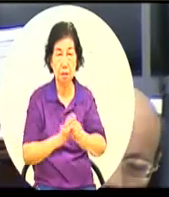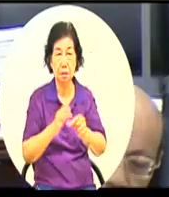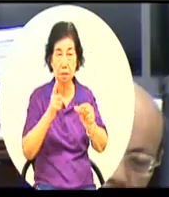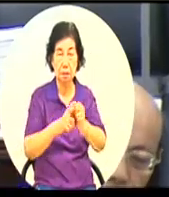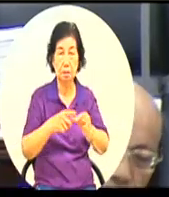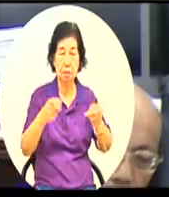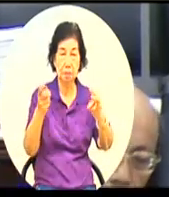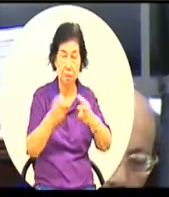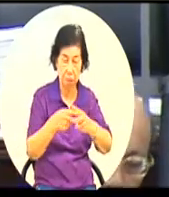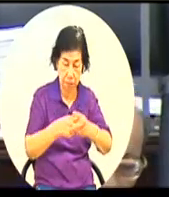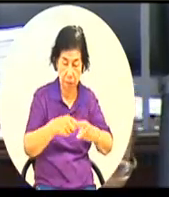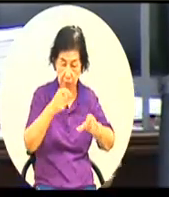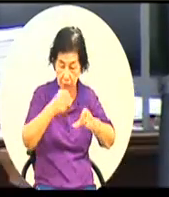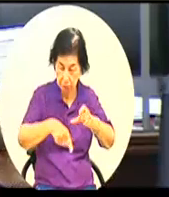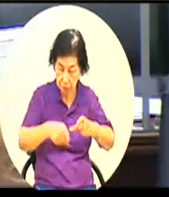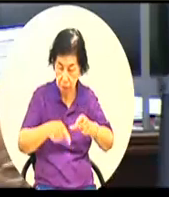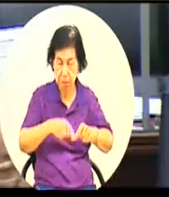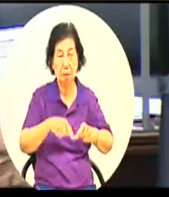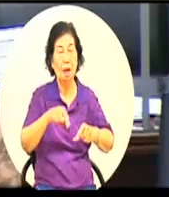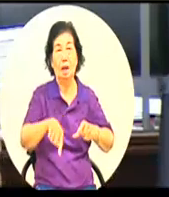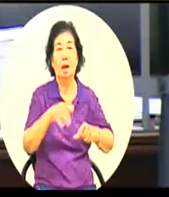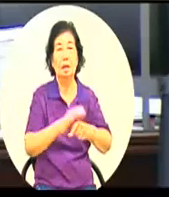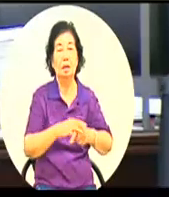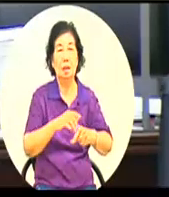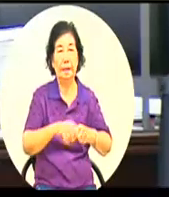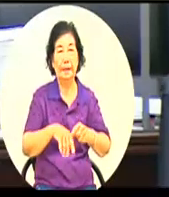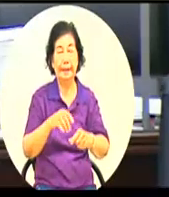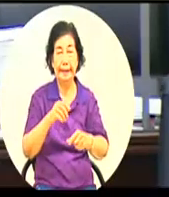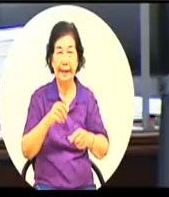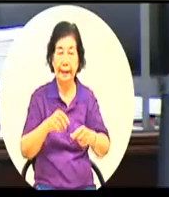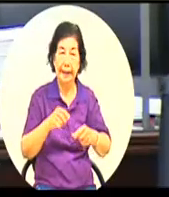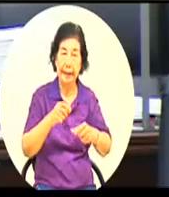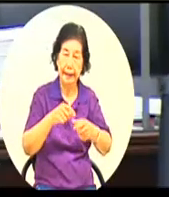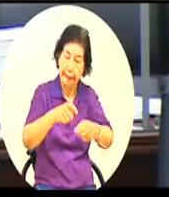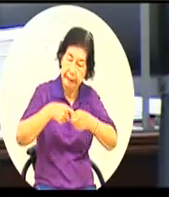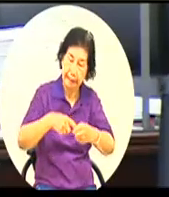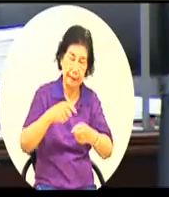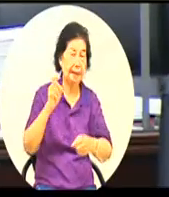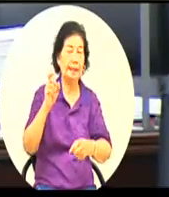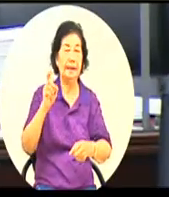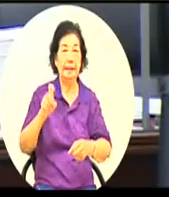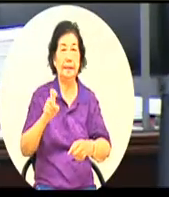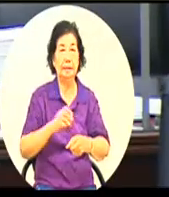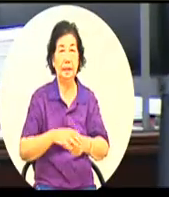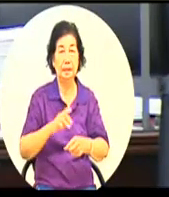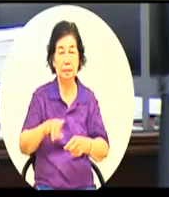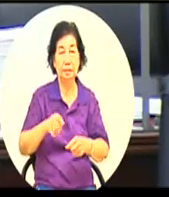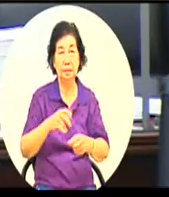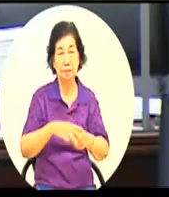我一个台南的朋友真心说。翁阿母来找我，拄仔咧开讲，